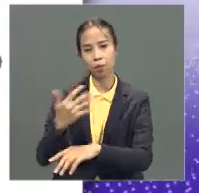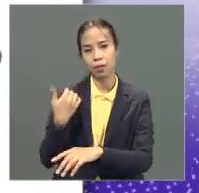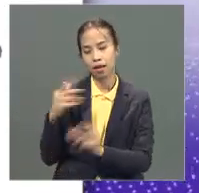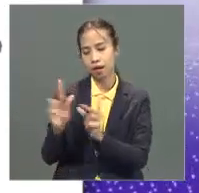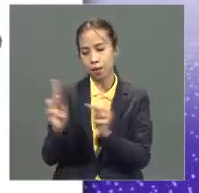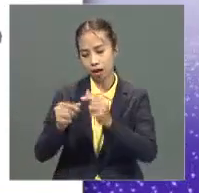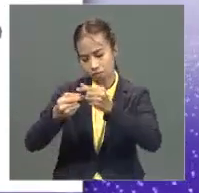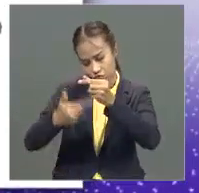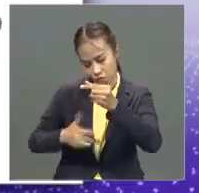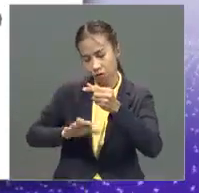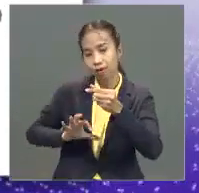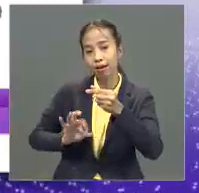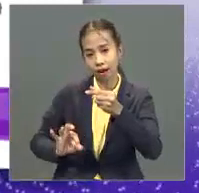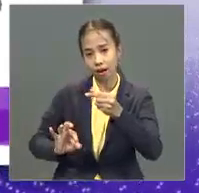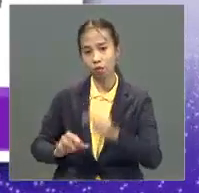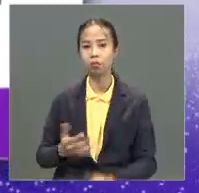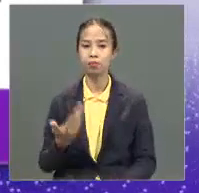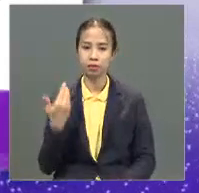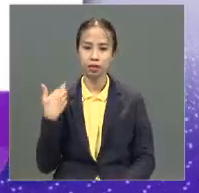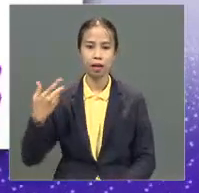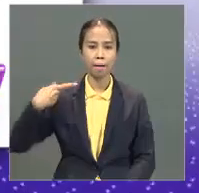ค่ะเรื่องแต่งตั้งคณะกรรมการตรวจสอบข้อเท็จจริงและกฎหมายกรณีคำสั่งไม่ฟ้องคดีอาญาที่อยู่ในความสนใจของประชาชนนะคะคำสั่งนี้มีสาระสำคัญนั่นก็คือการตั้งคณะกรรมการขึ้นมามีศาสตราจารย์พิเศษวิชามหาคุณเป็นประธานกรรมการและมีกรรมการอีก9คนค่ะประกอบไปด้วยปลัดกระทรวงยุติธรรมเลขาธิการคณะกรรมการกฤษฎีกาประธานคณะกรรมการปฏิรูปด้านกฎหมายประธานคณะกรรมการปฏิรูปประเทศด้านกระบวนการยุติธรรมนายกสภาทนายความแห่งประเทศไทยคณบดีคณะนิติศาสตร์จุฬาลงกรณ์มหาวิทยาลัยคณะบดีคณะนิติศาสตร์มหาวิทยาลัยธรรมศาสตร์คณบดีคณะนิติศาสตร์มหาวิทยาลัยรามคำแหงและผู้อำนวยการสำนักงานปปชเป็นทั้งกรรมการและเลขานุการ